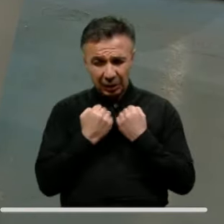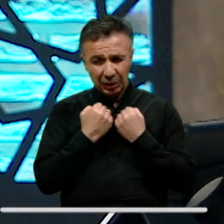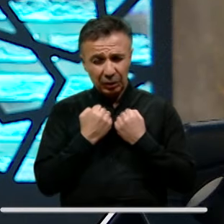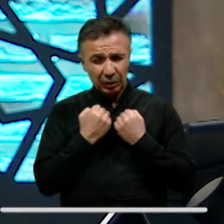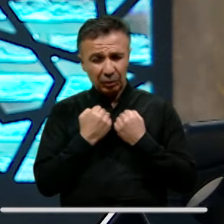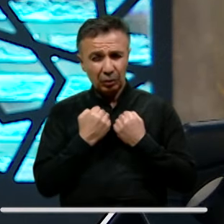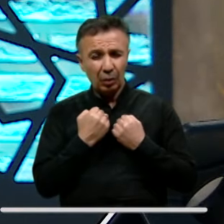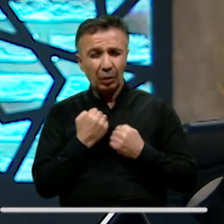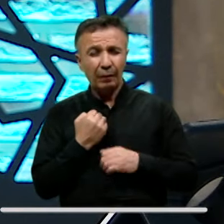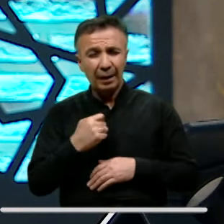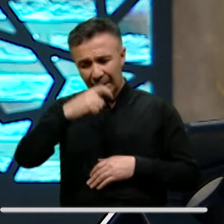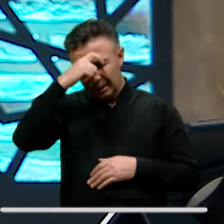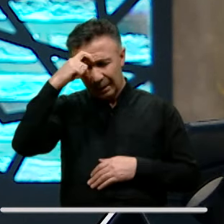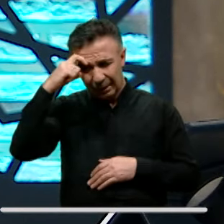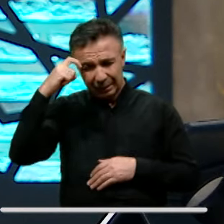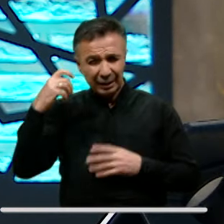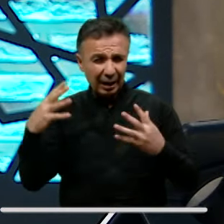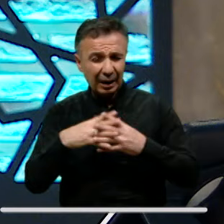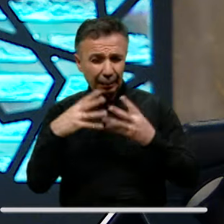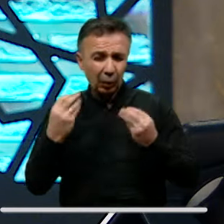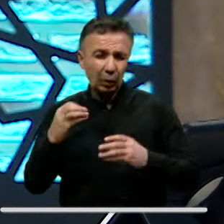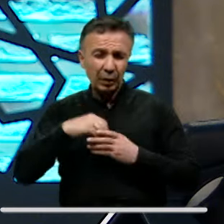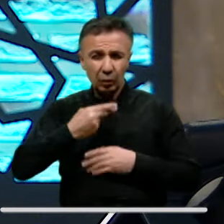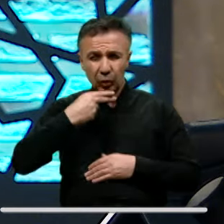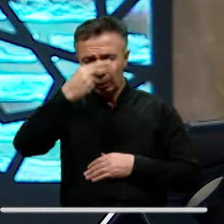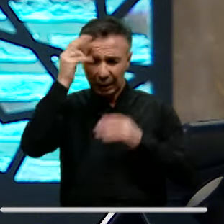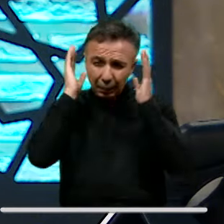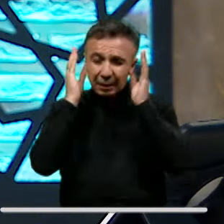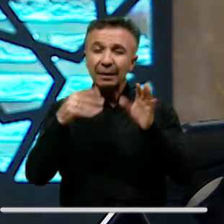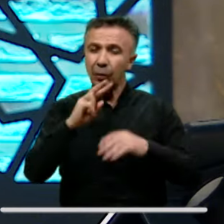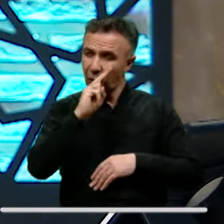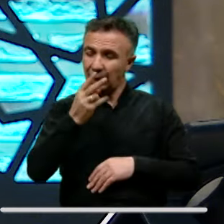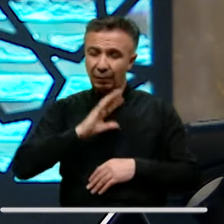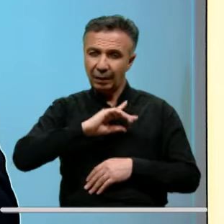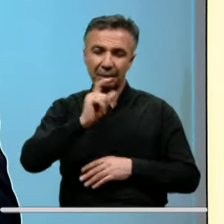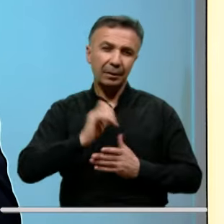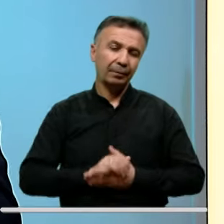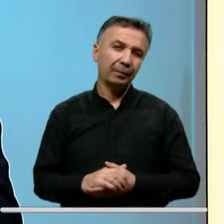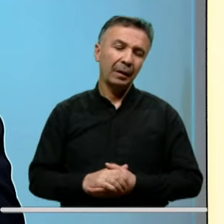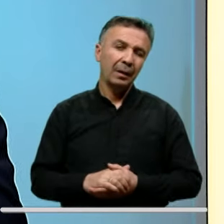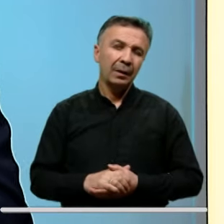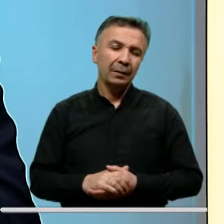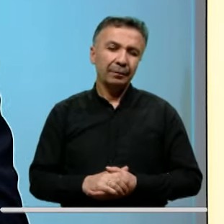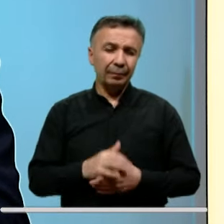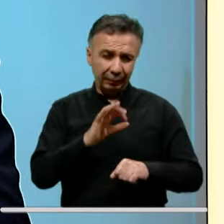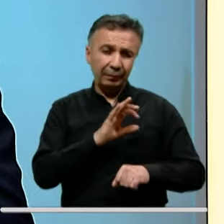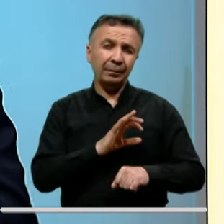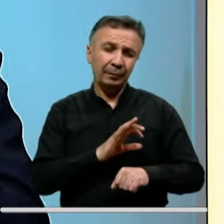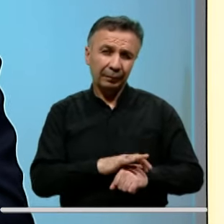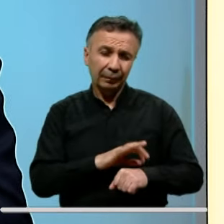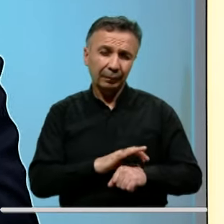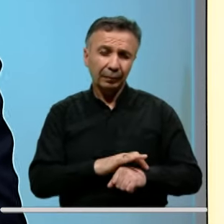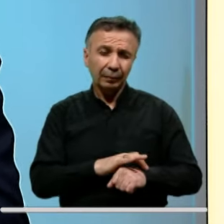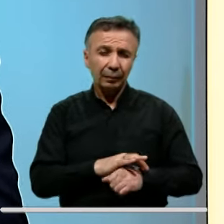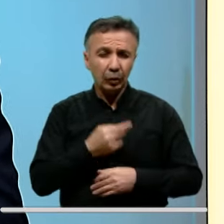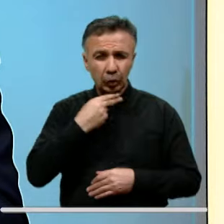yüksek hem de kalabalık ortam dolayısıyla cuma namazlarına gidemiyorum. Bir günaha girmiş olur muyum? Yani tabii bir rahatsızlık eğer cumaya